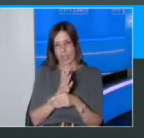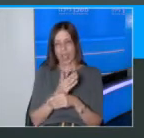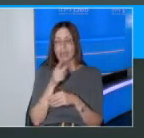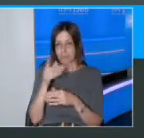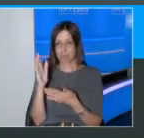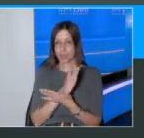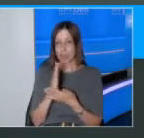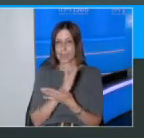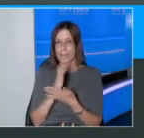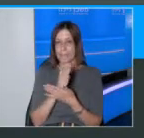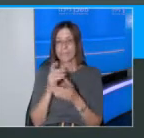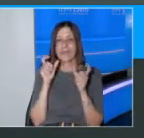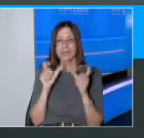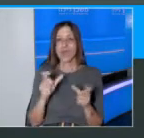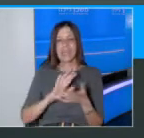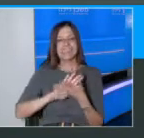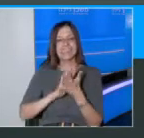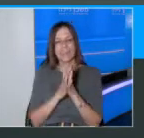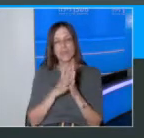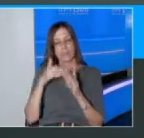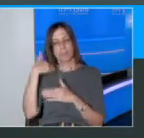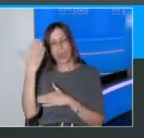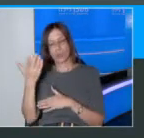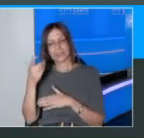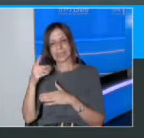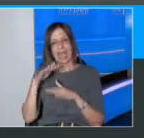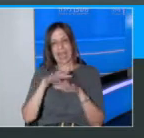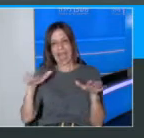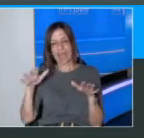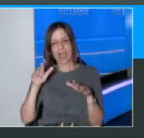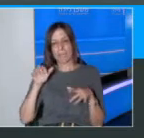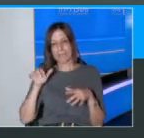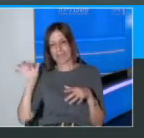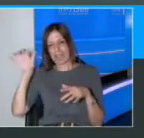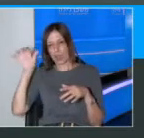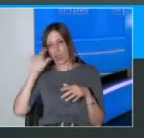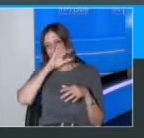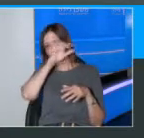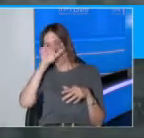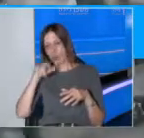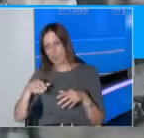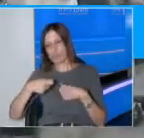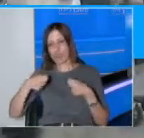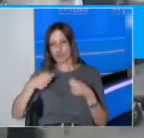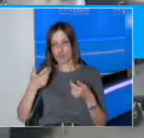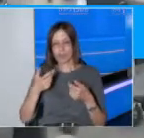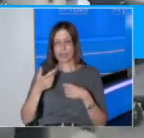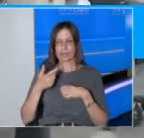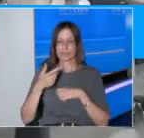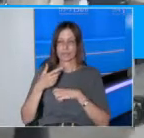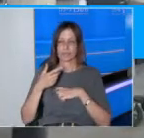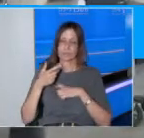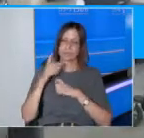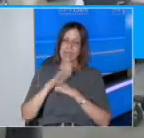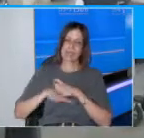אתם ערוכים למנוע צפיפות מחוץ לרחבה, מהמדרגות שיורדות מהשוק לעבר